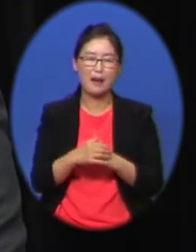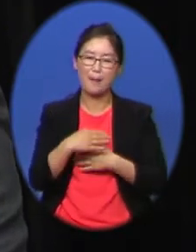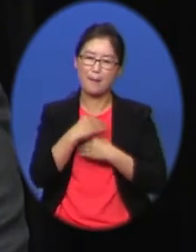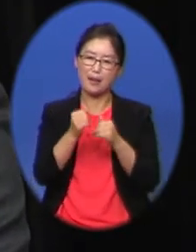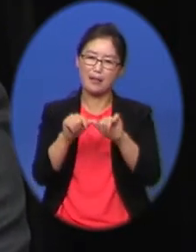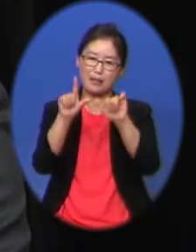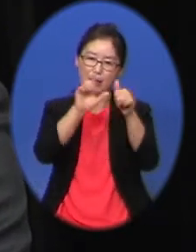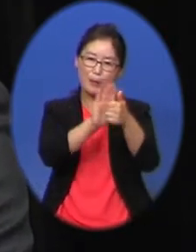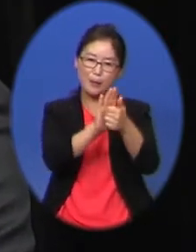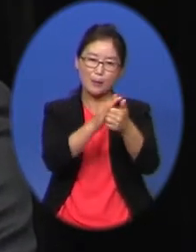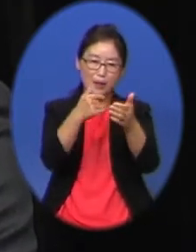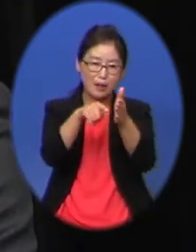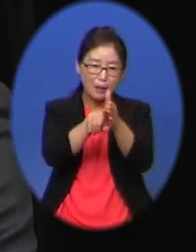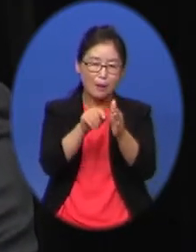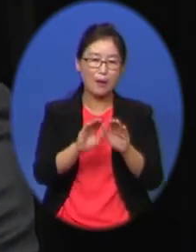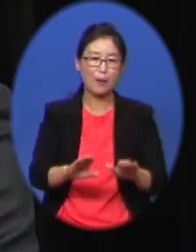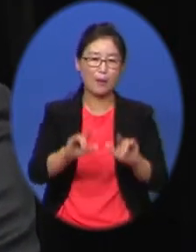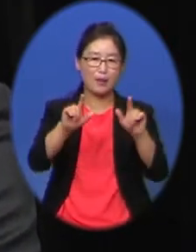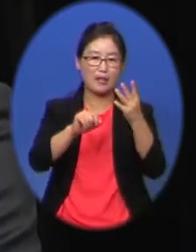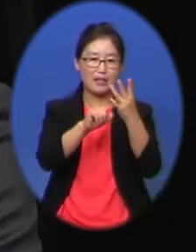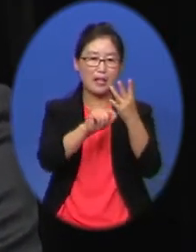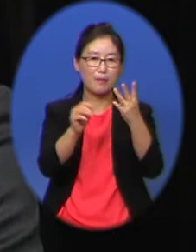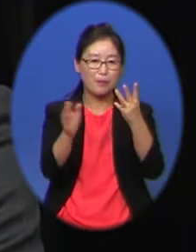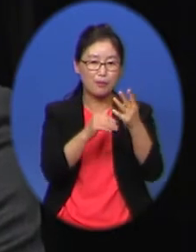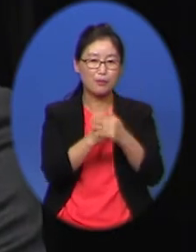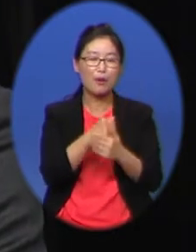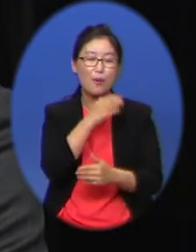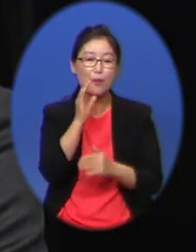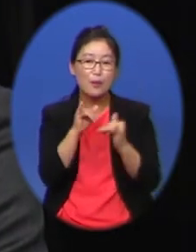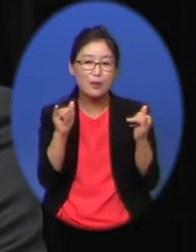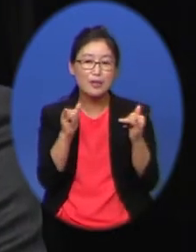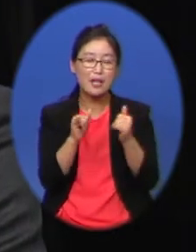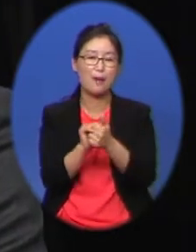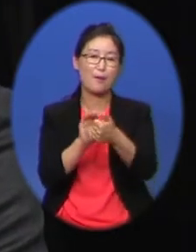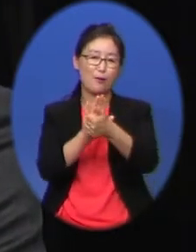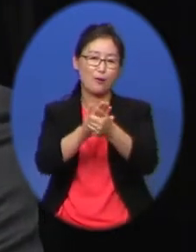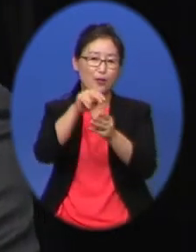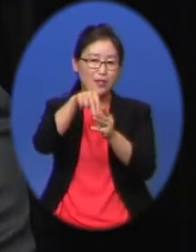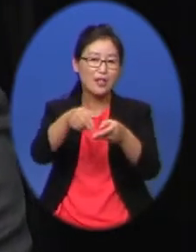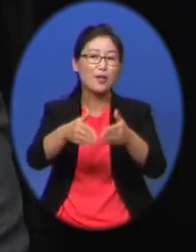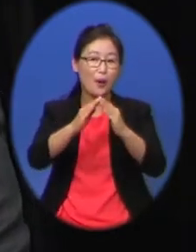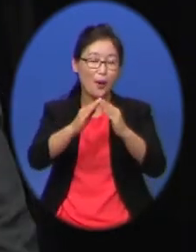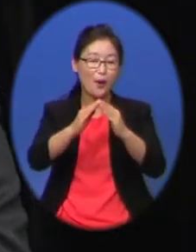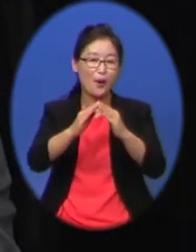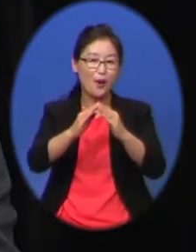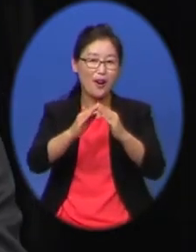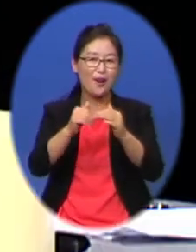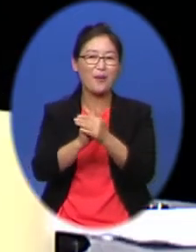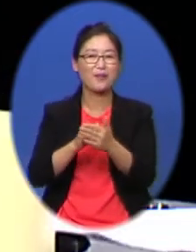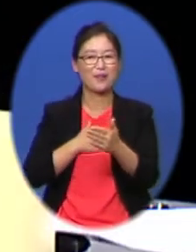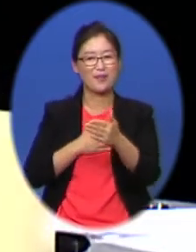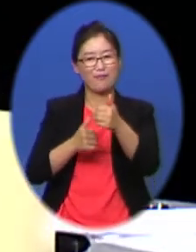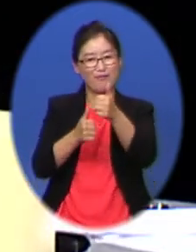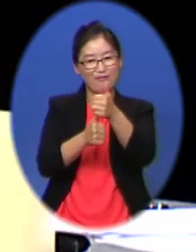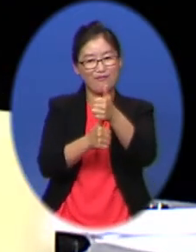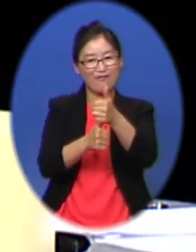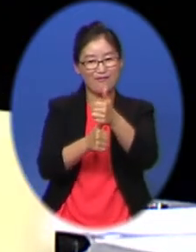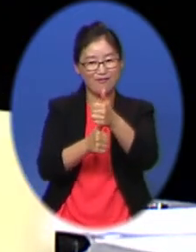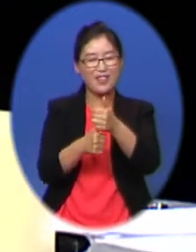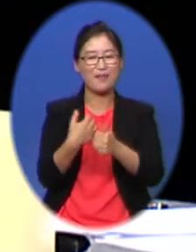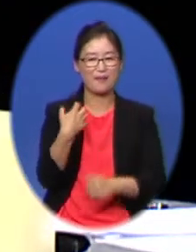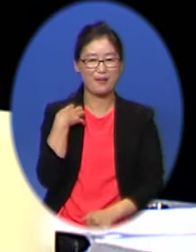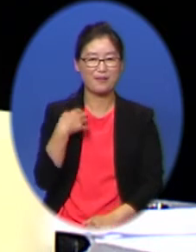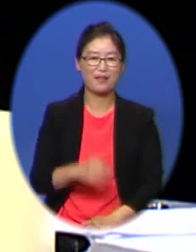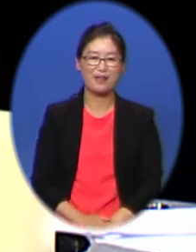3월부터 고령자 후견센터를 설립하였고, 저는 이 센터의 부센터장을 맡고 있습니다. 예, 지금 우리 사회에